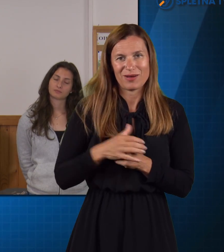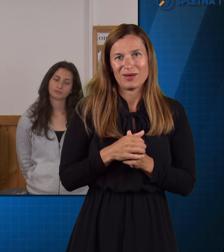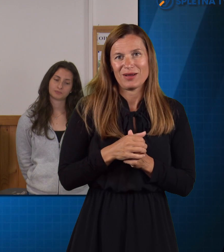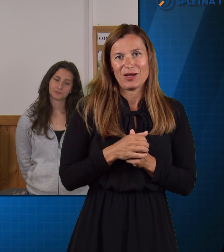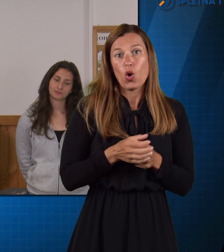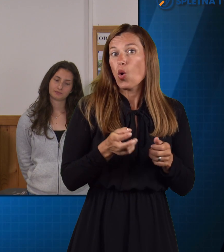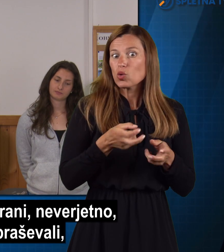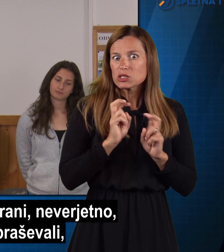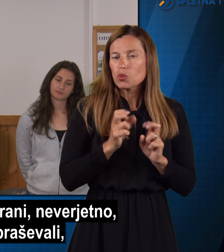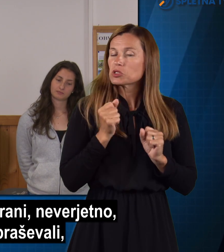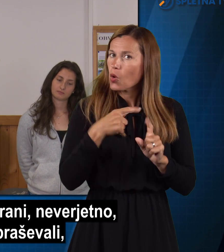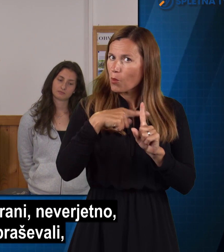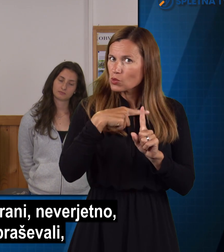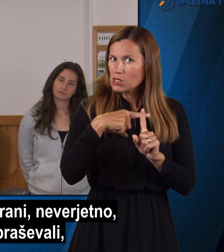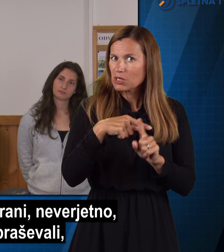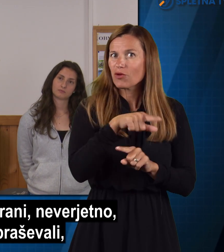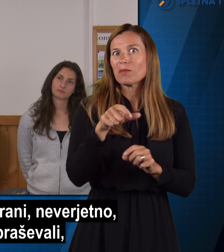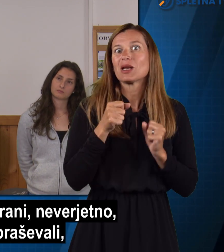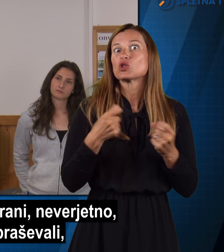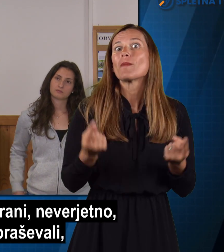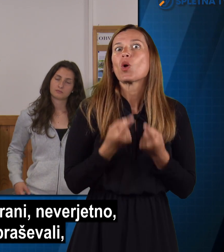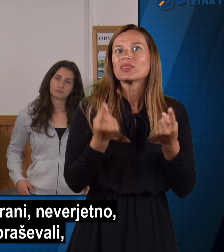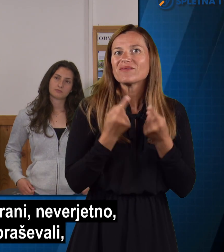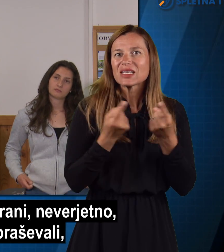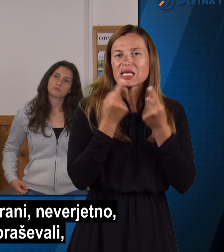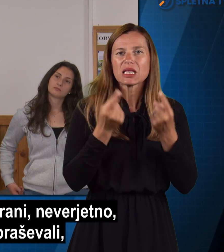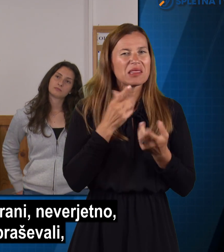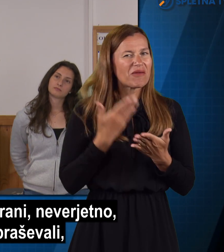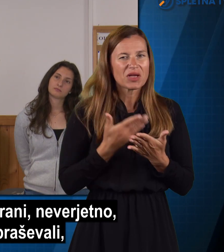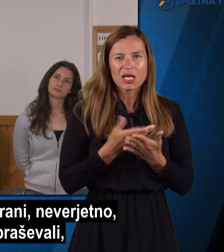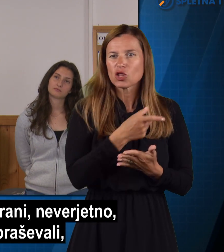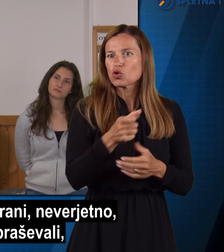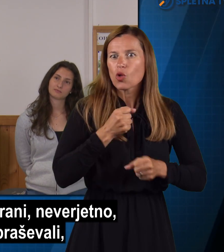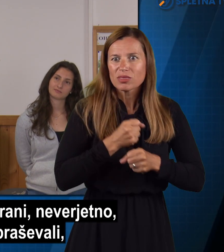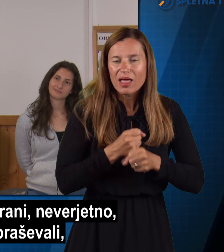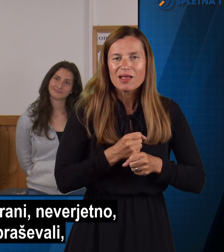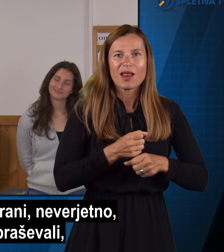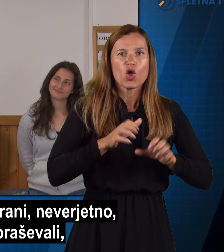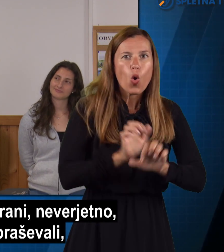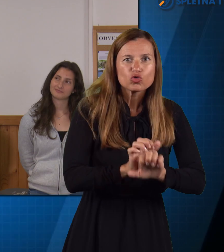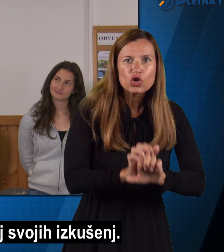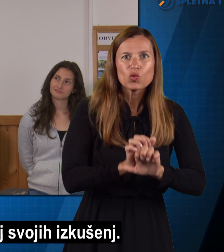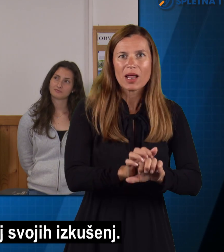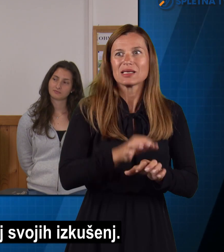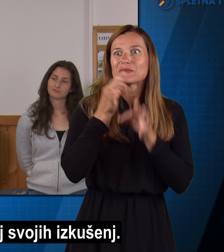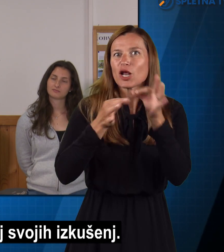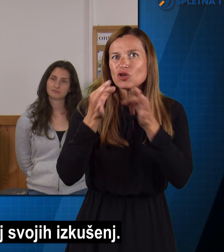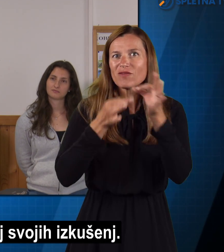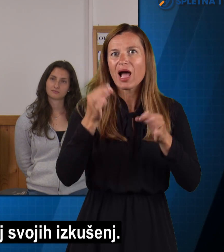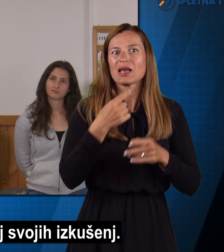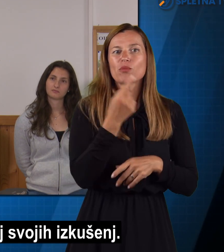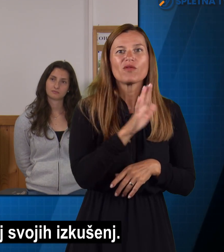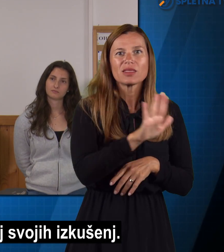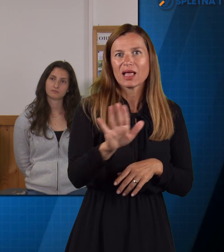slušečih. Odziv je bil zelo pozitiven, so bili zelo motivirani, neverjetno uživali, spraševali, povedali tudi nekaj